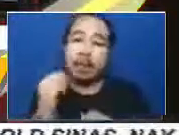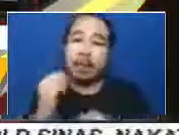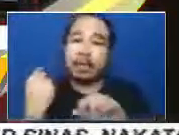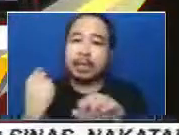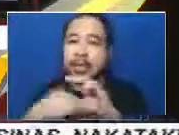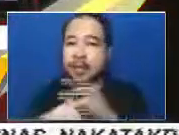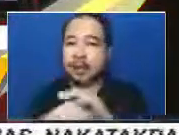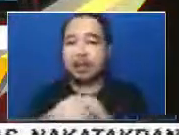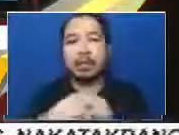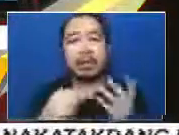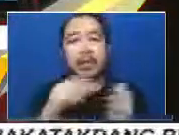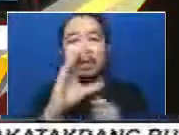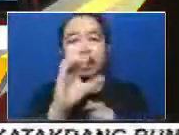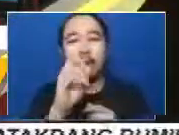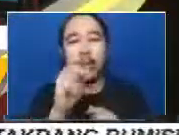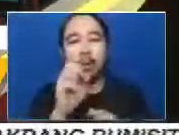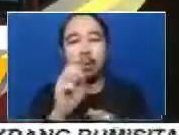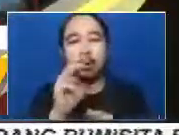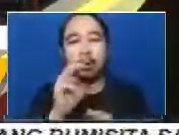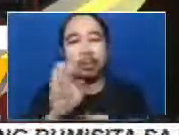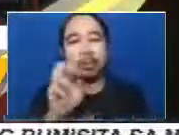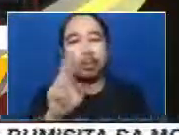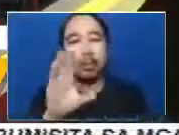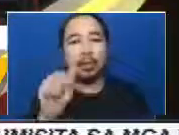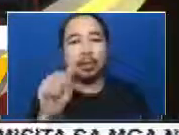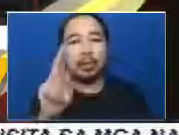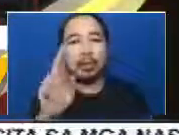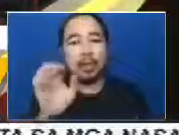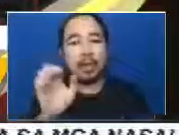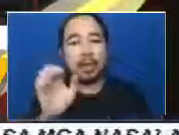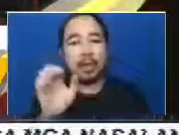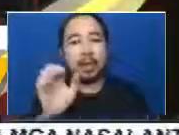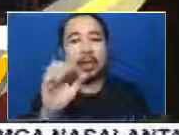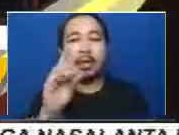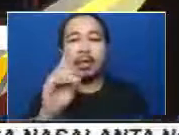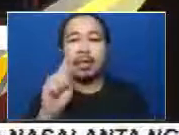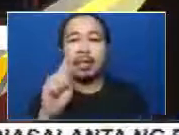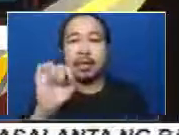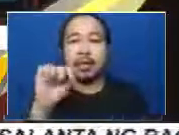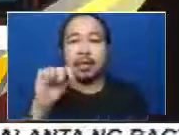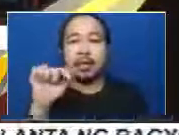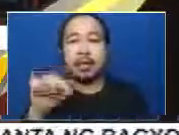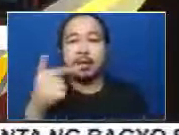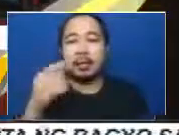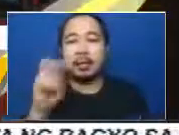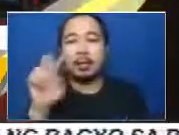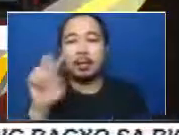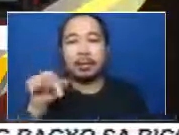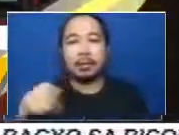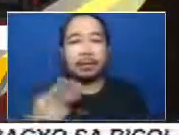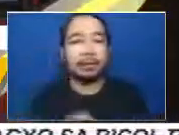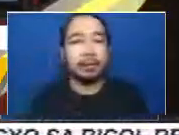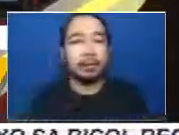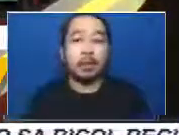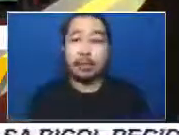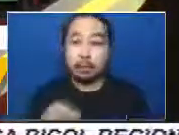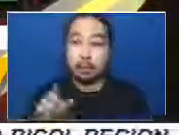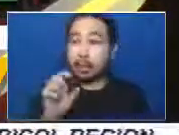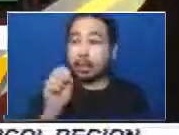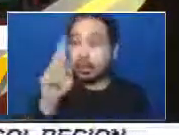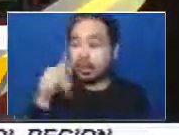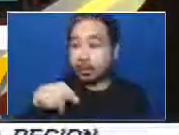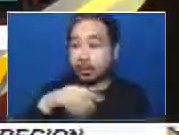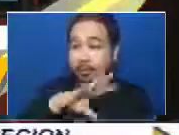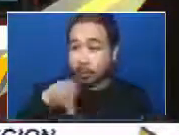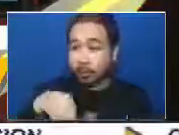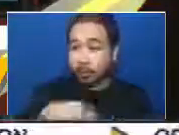raw po silang choice na medyo itaas din daw po nila ang presyo kasi mahal daw po ang kanilang kuha sa kanilang Opo. Supplier. Paano ba yun, ma'am?